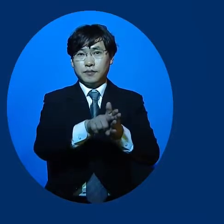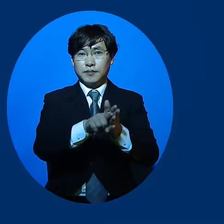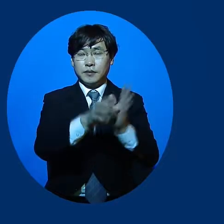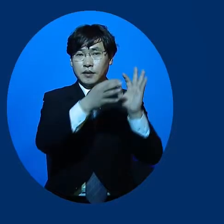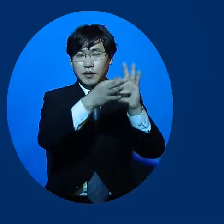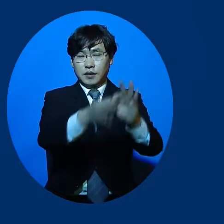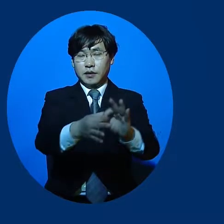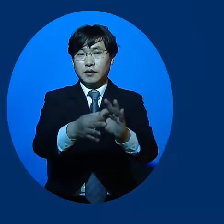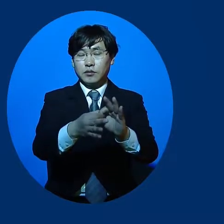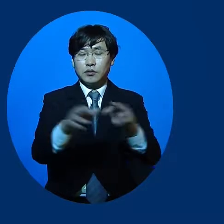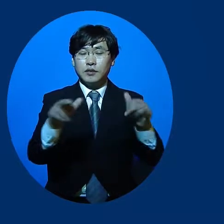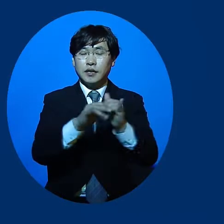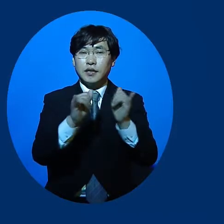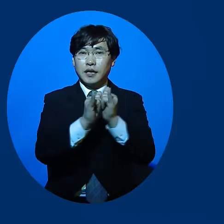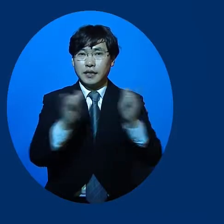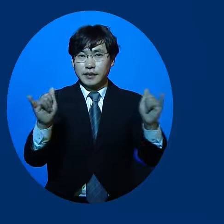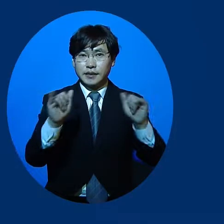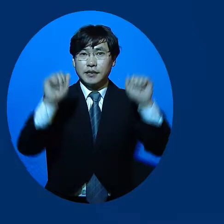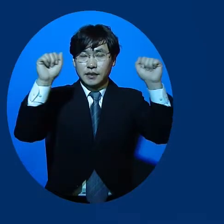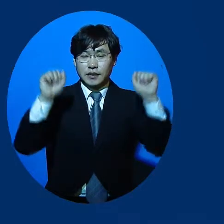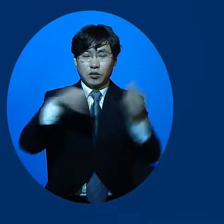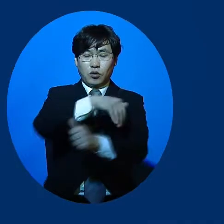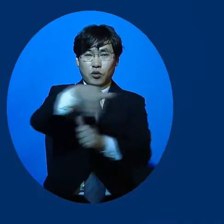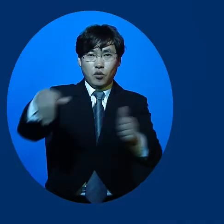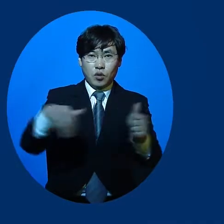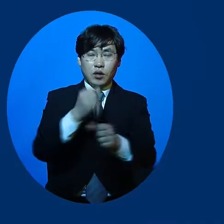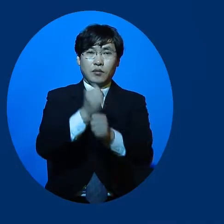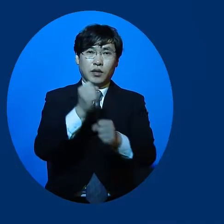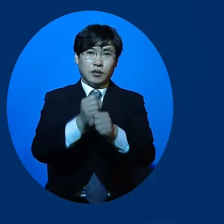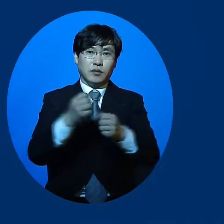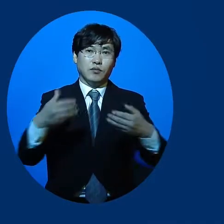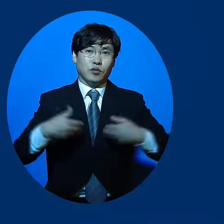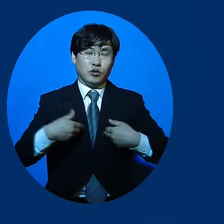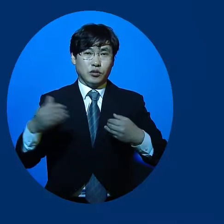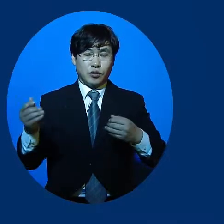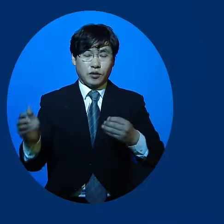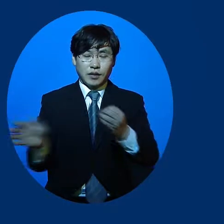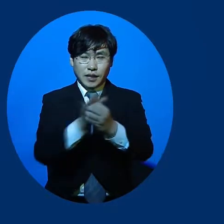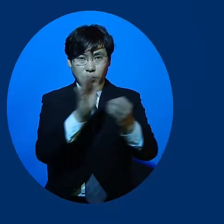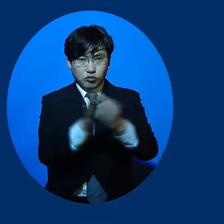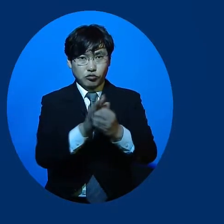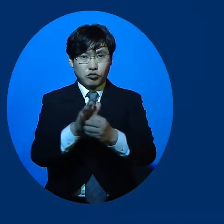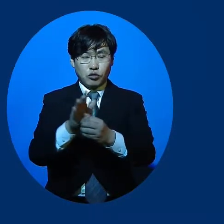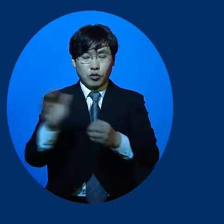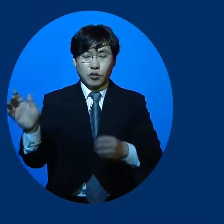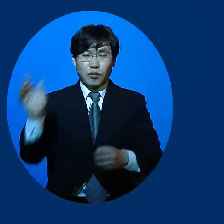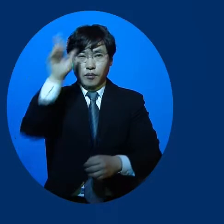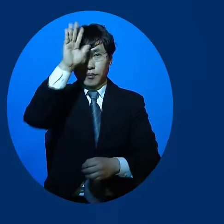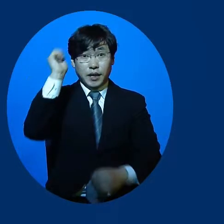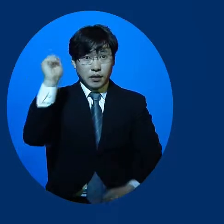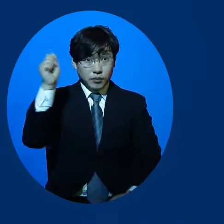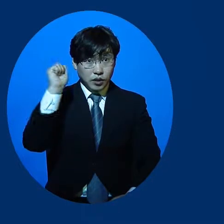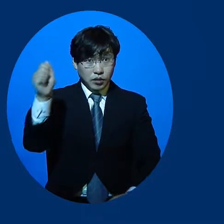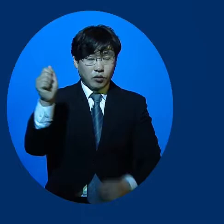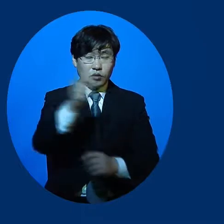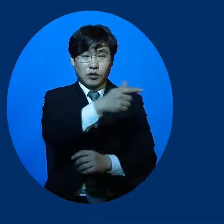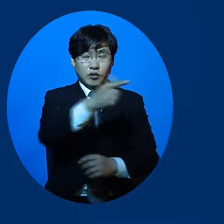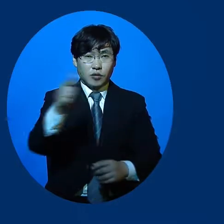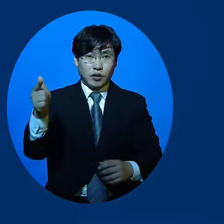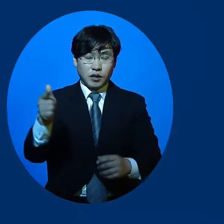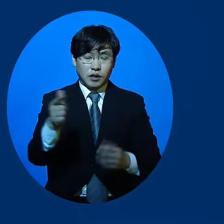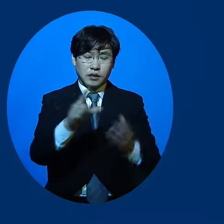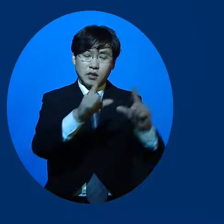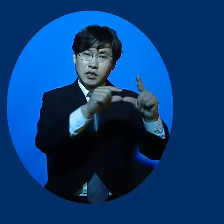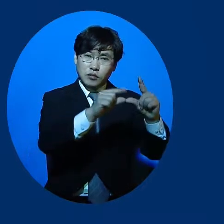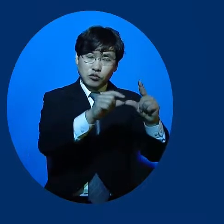지속적인 장애인 생활체육 기반을 조성하고자 합니다. 탁구, 볼링, 배드민턴 등 일부 종목의